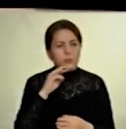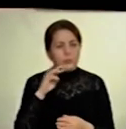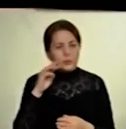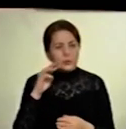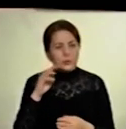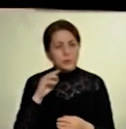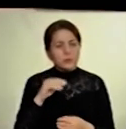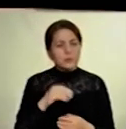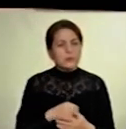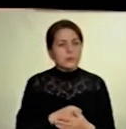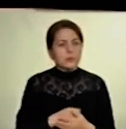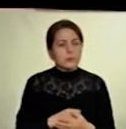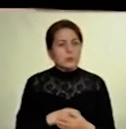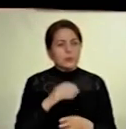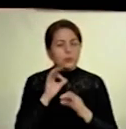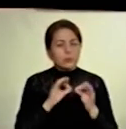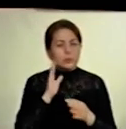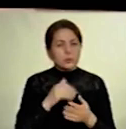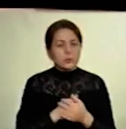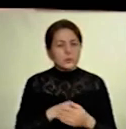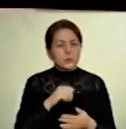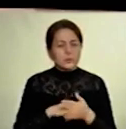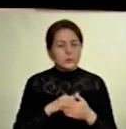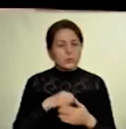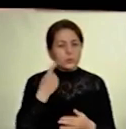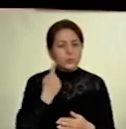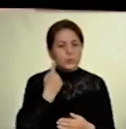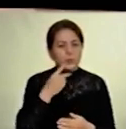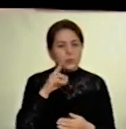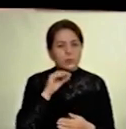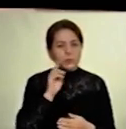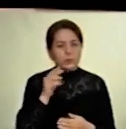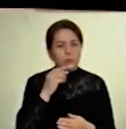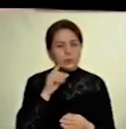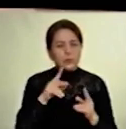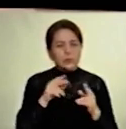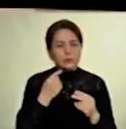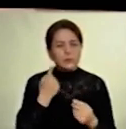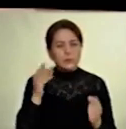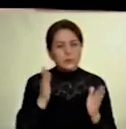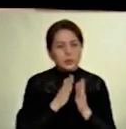millimetrlarda o'lchanadi. Chunki uning birlik kesmalari kichikroq olingan.